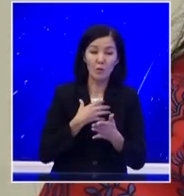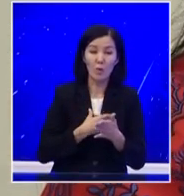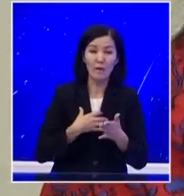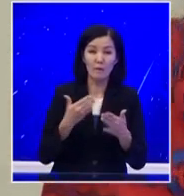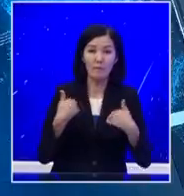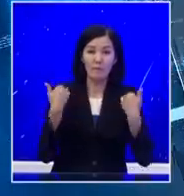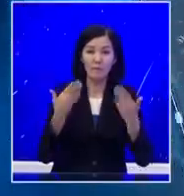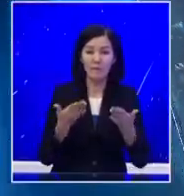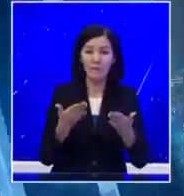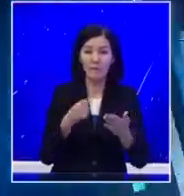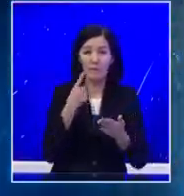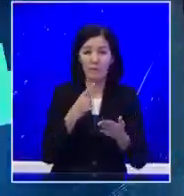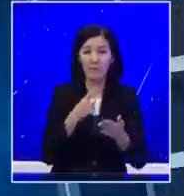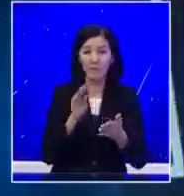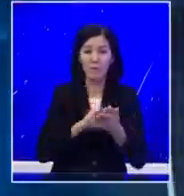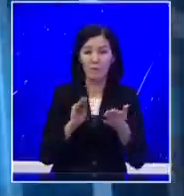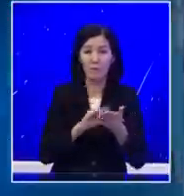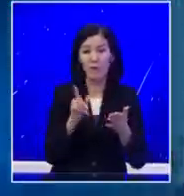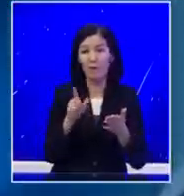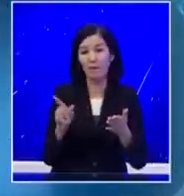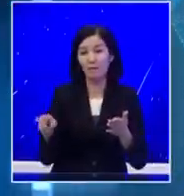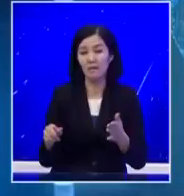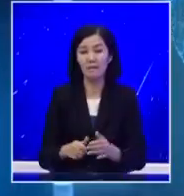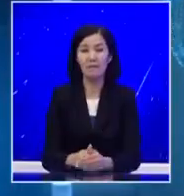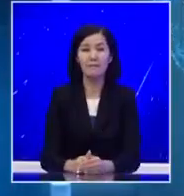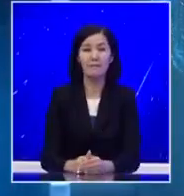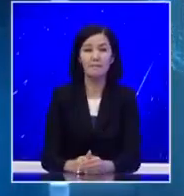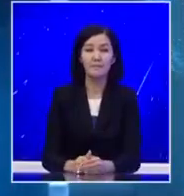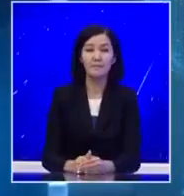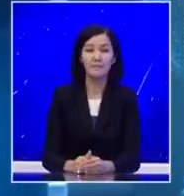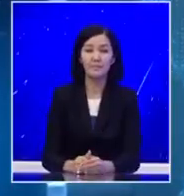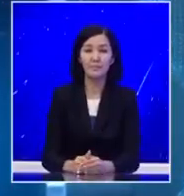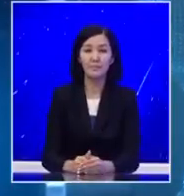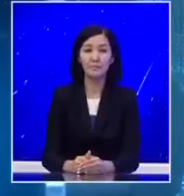твердят они до мира нет обновит кадрах man телеканал ши-тцу